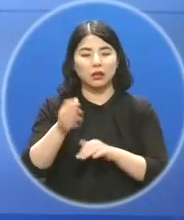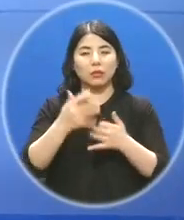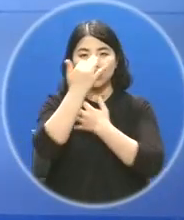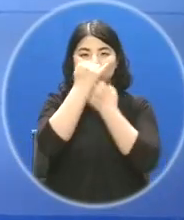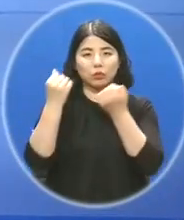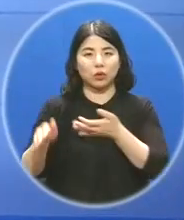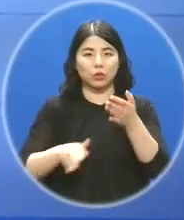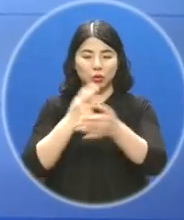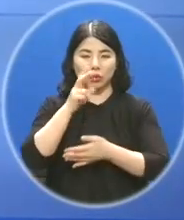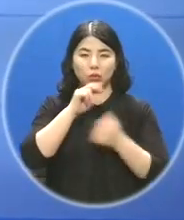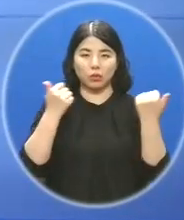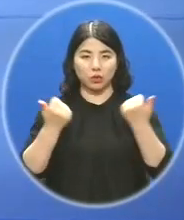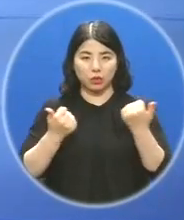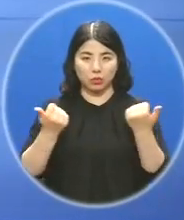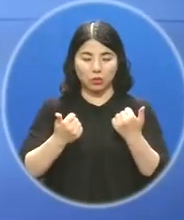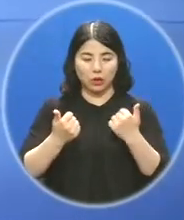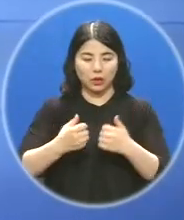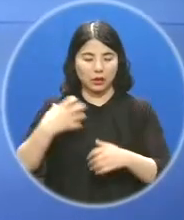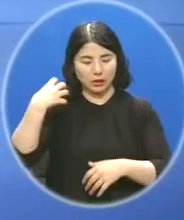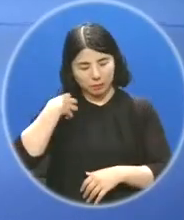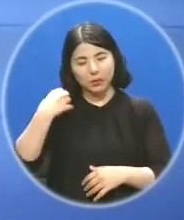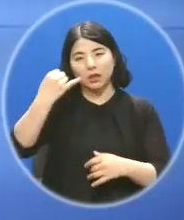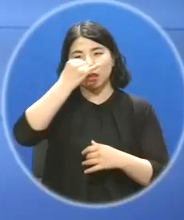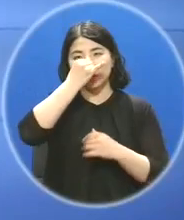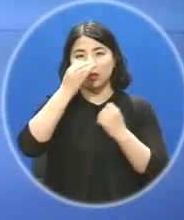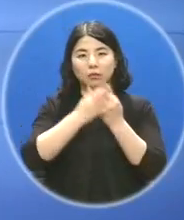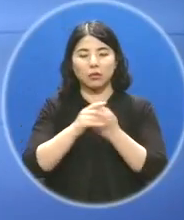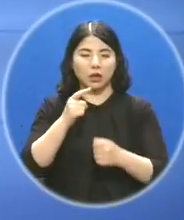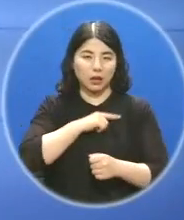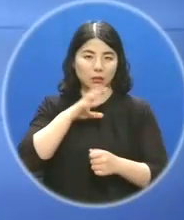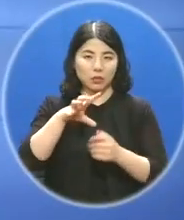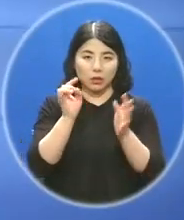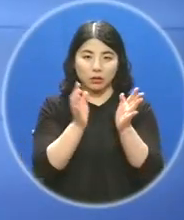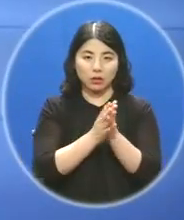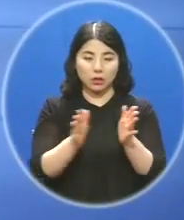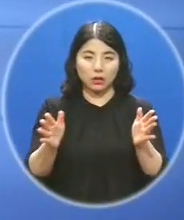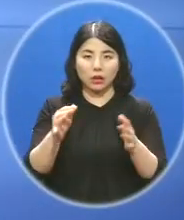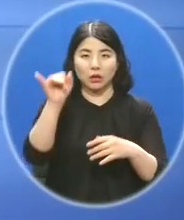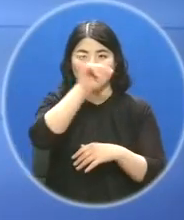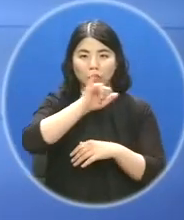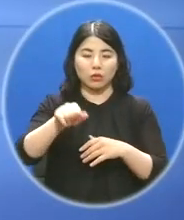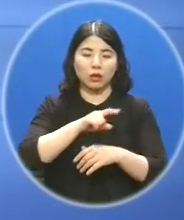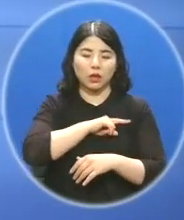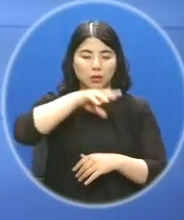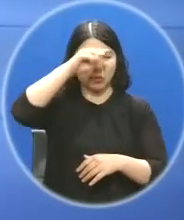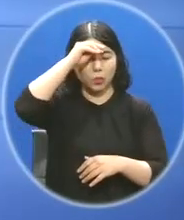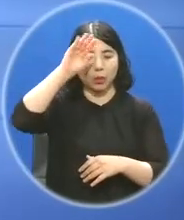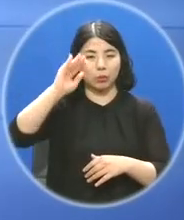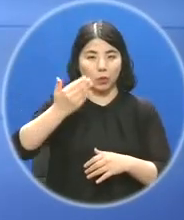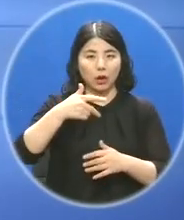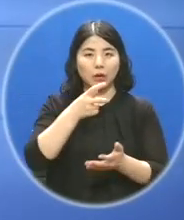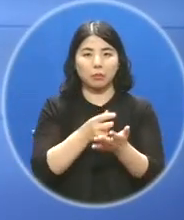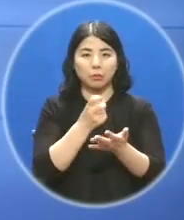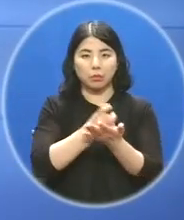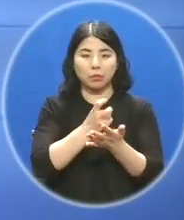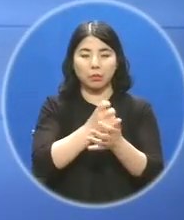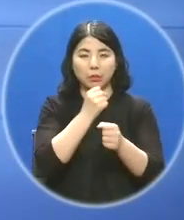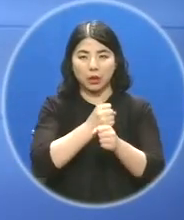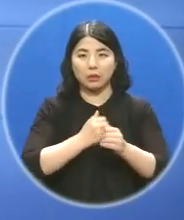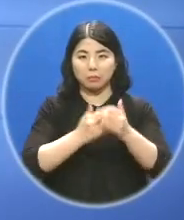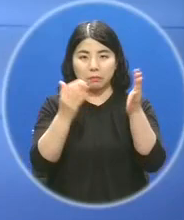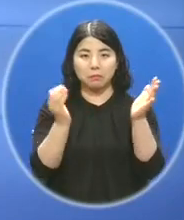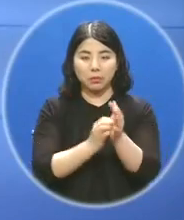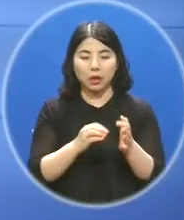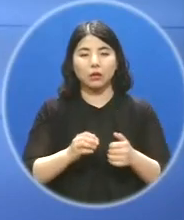충북 도의회로서 책임감은 같이 있기 때문에 제일 먼저 시작해서 전국에서 가장 모범이 되는 그러한 그 조례를 만들었고